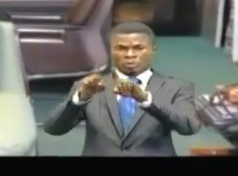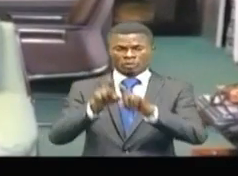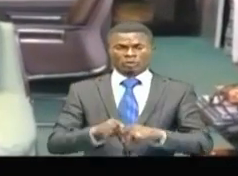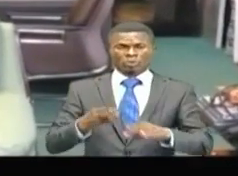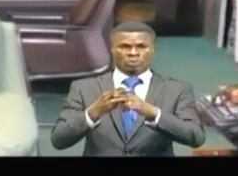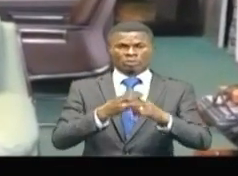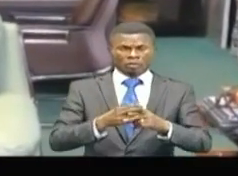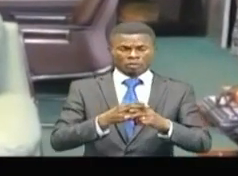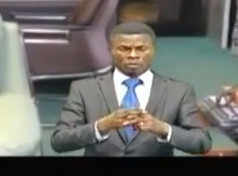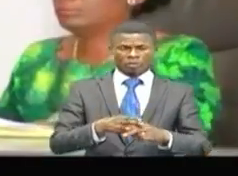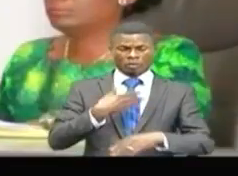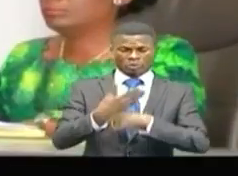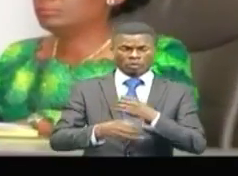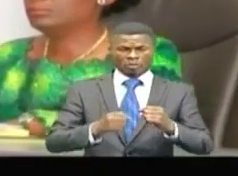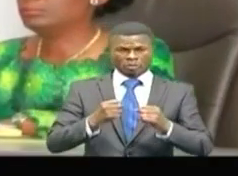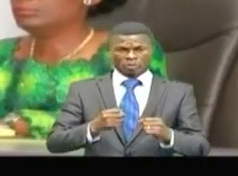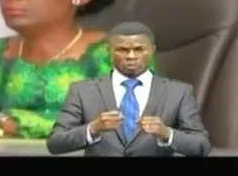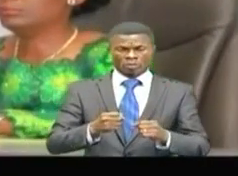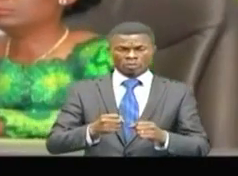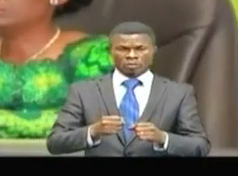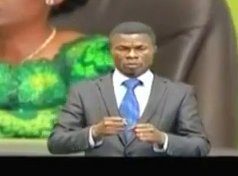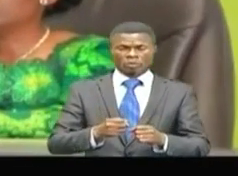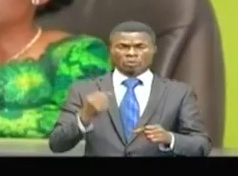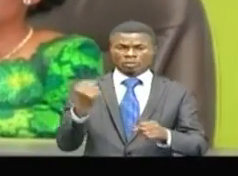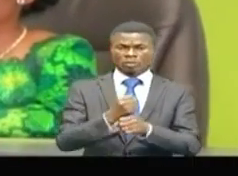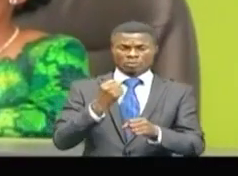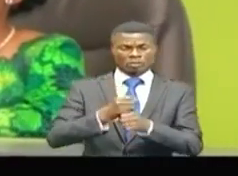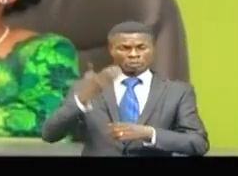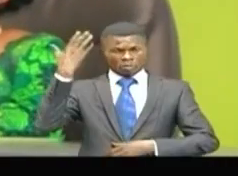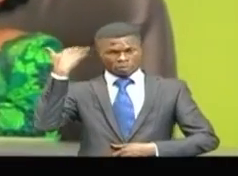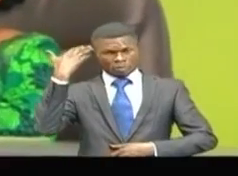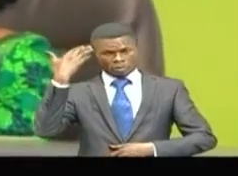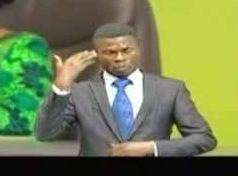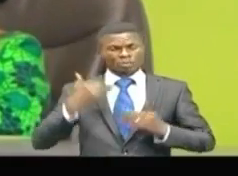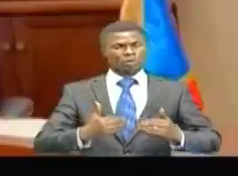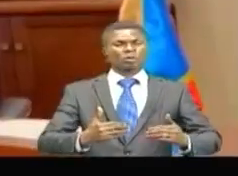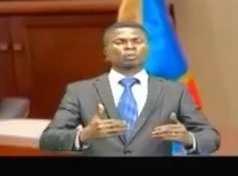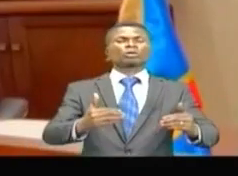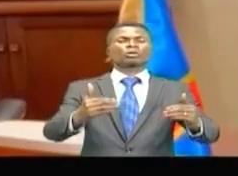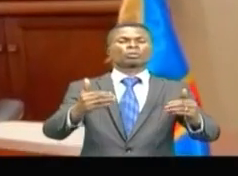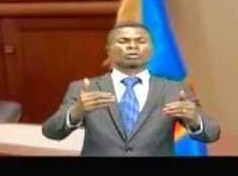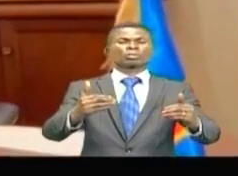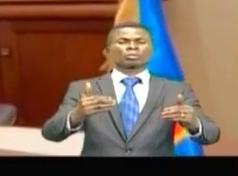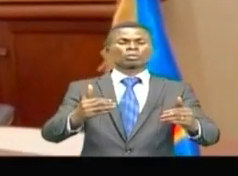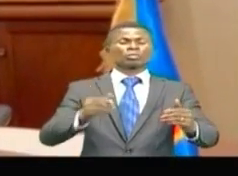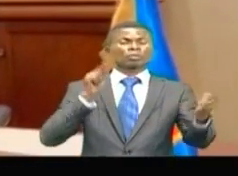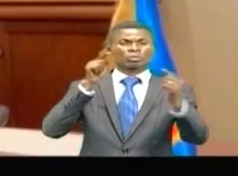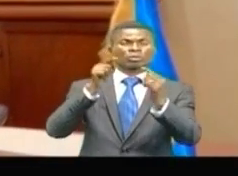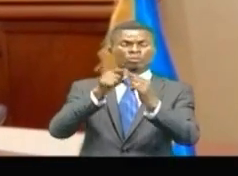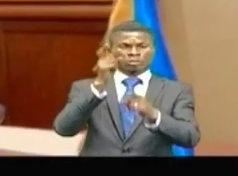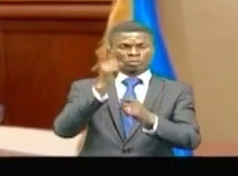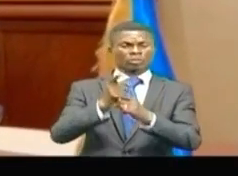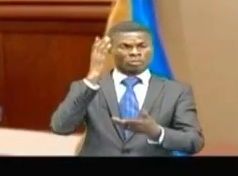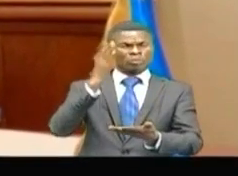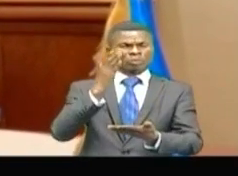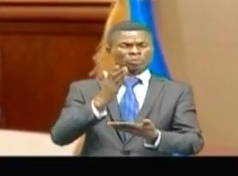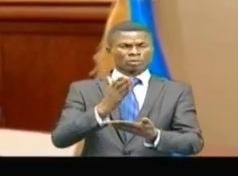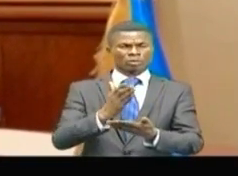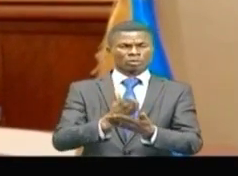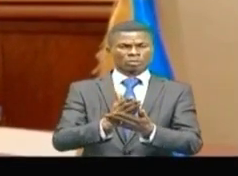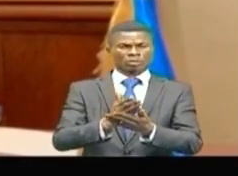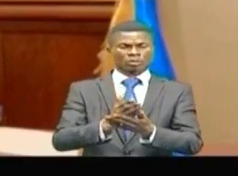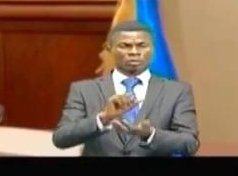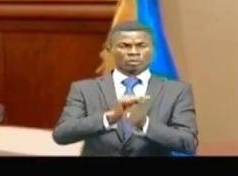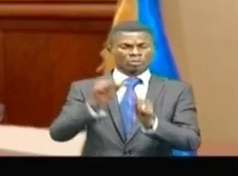de consolider les acquis des opérations antérieures et de poursuivre l'ultime objectif de mettre fin à